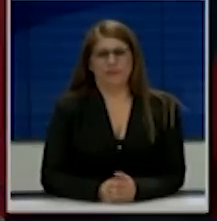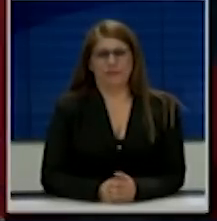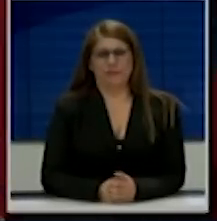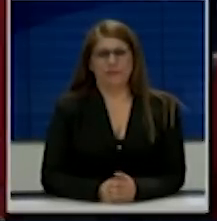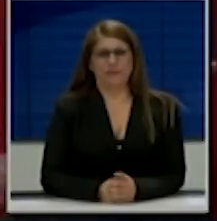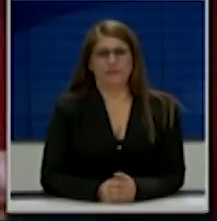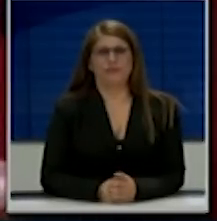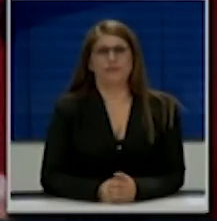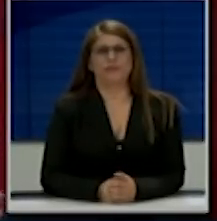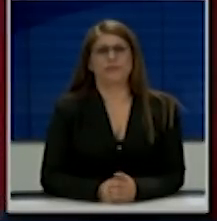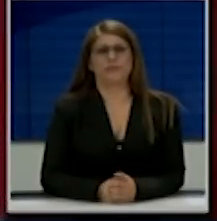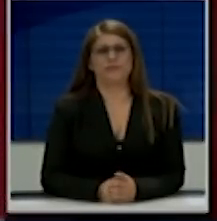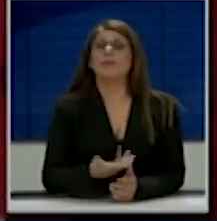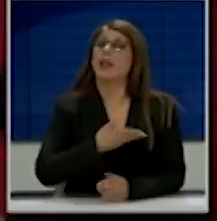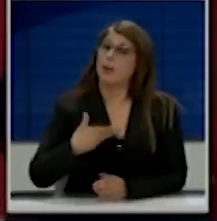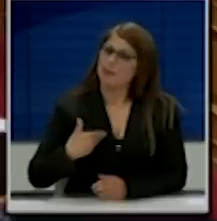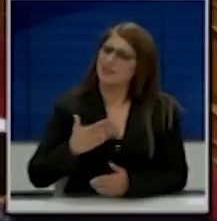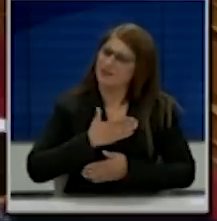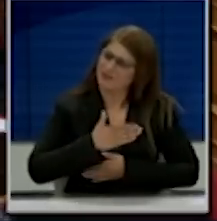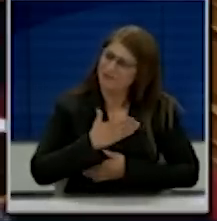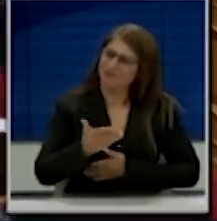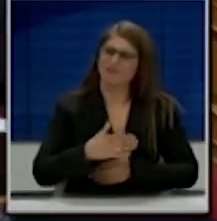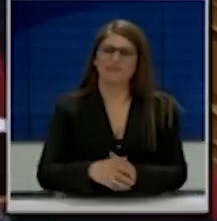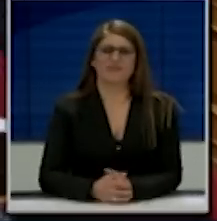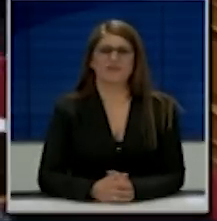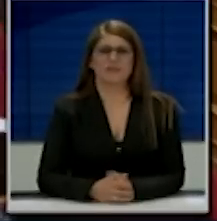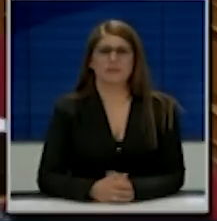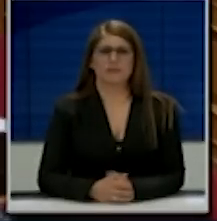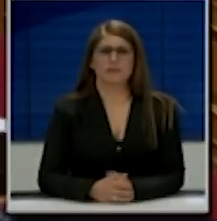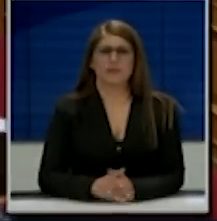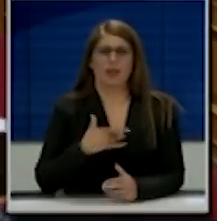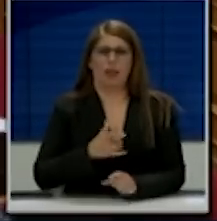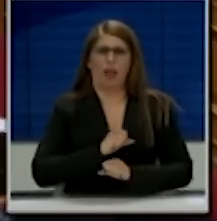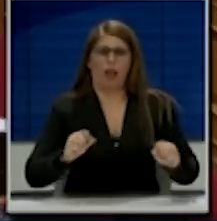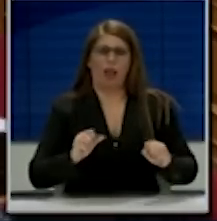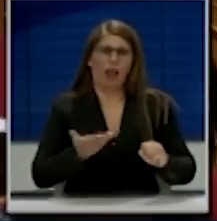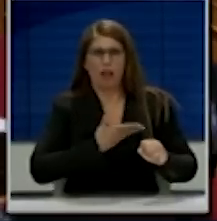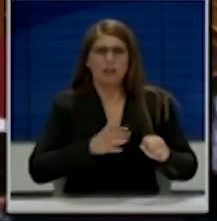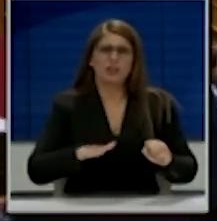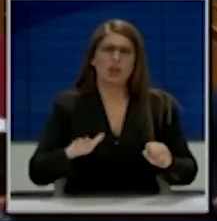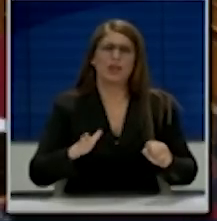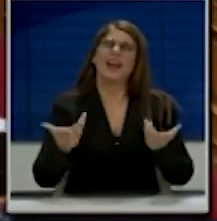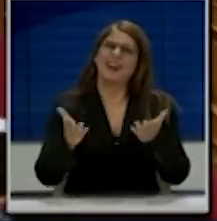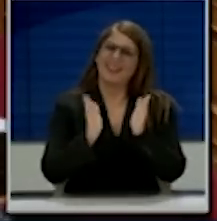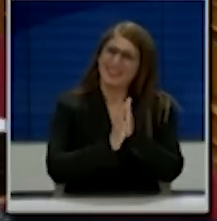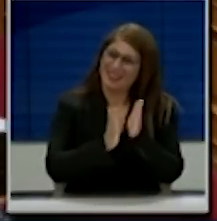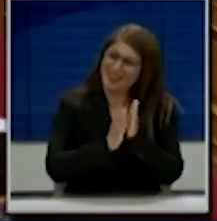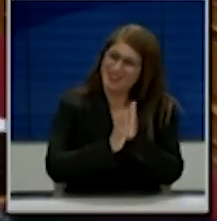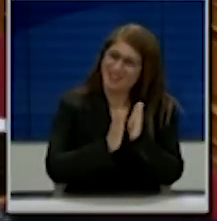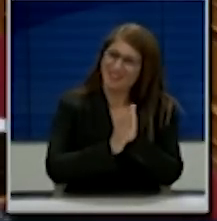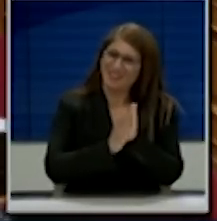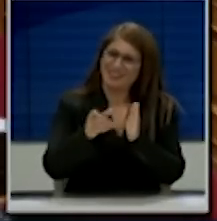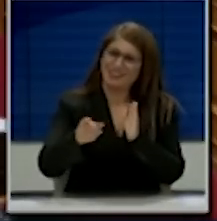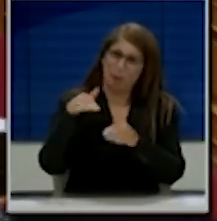Και εμείς ευχαριστούμε. Και μας κοψοχολιάσατε, αλλά το χειροκρότημα ήταν